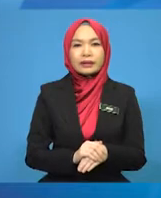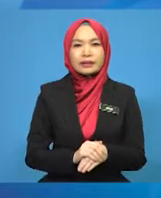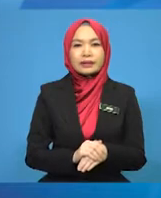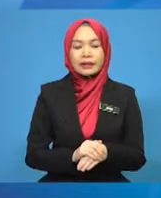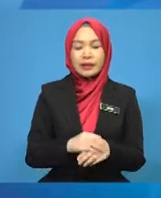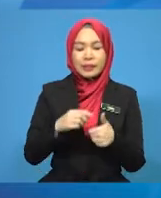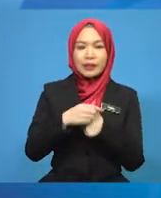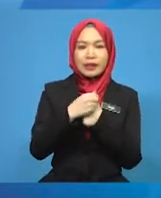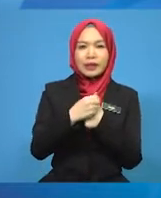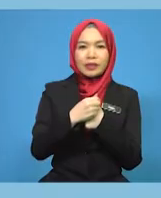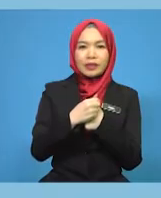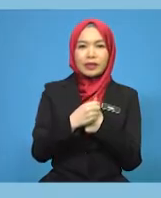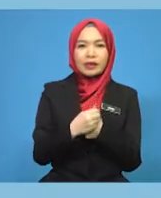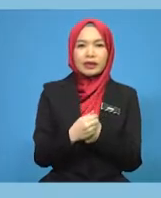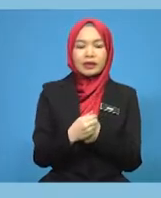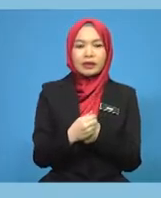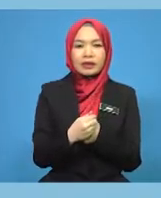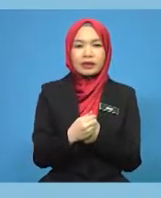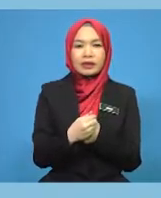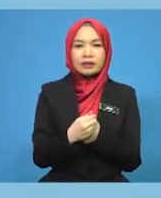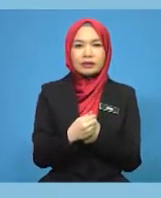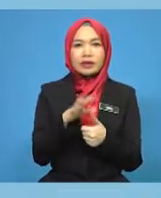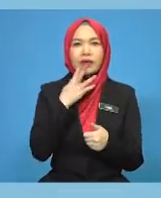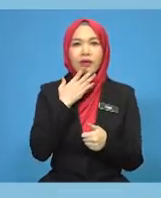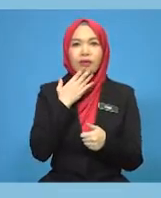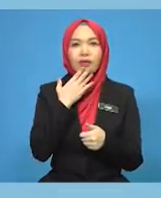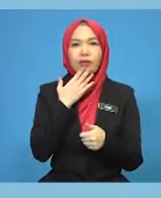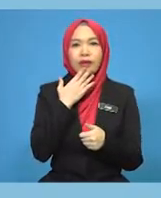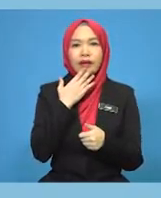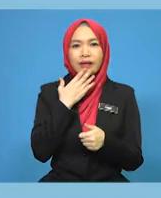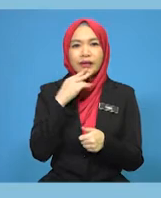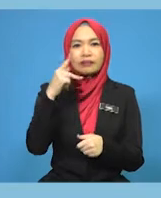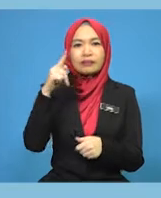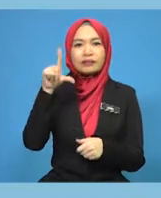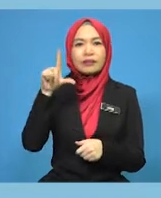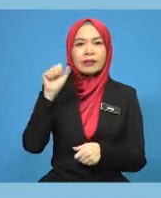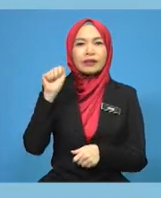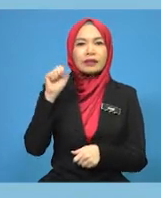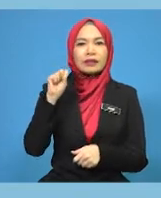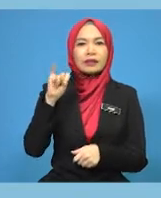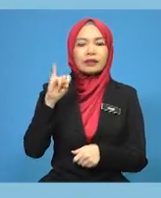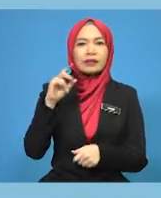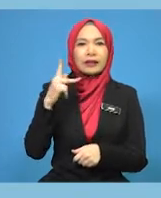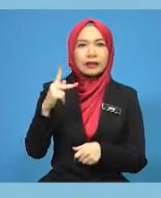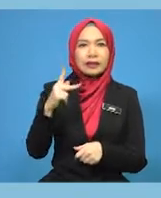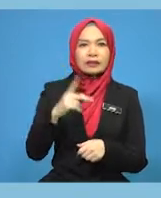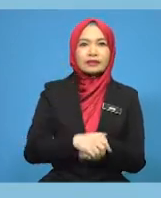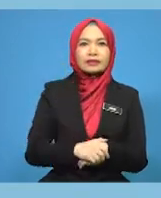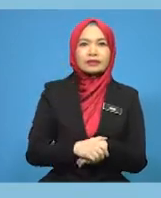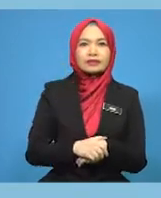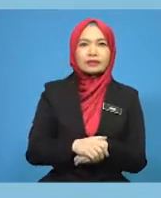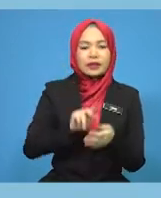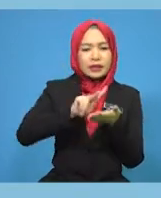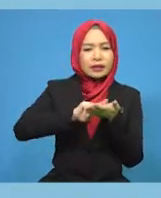Yang pertama adalah konsep warna klasik. Merujuk kepada sesuatu yang ringkas, kemas,